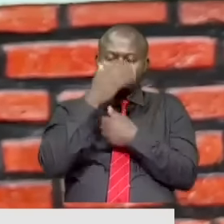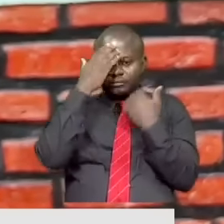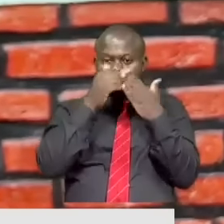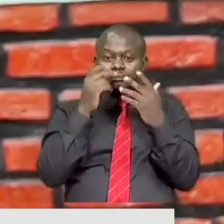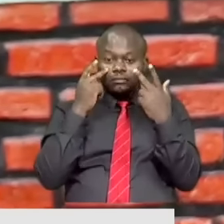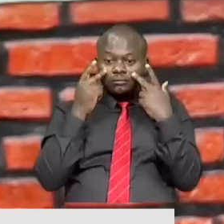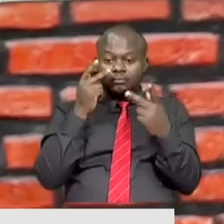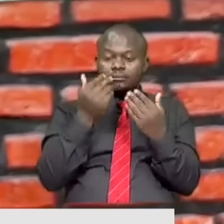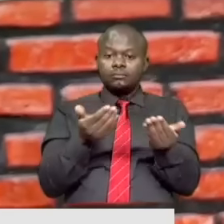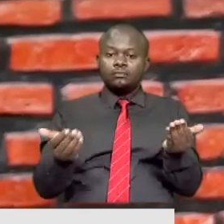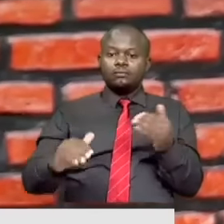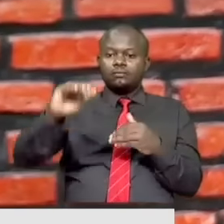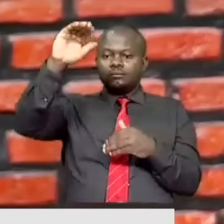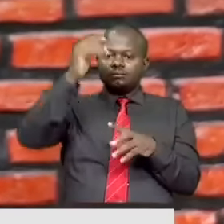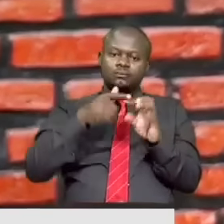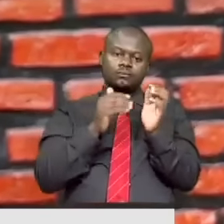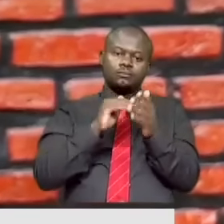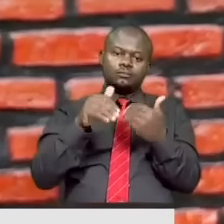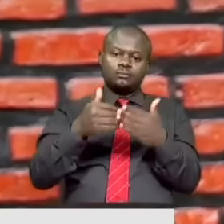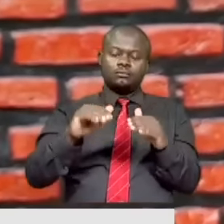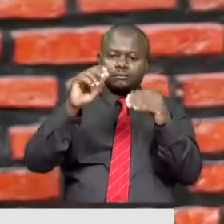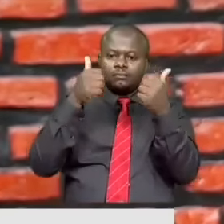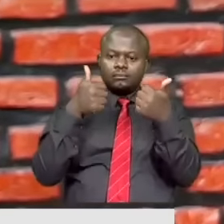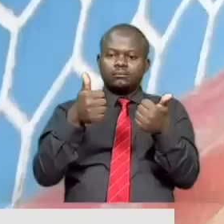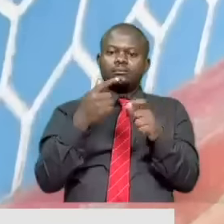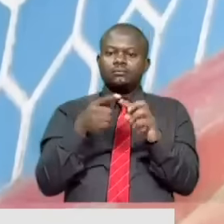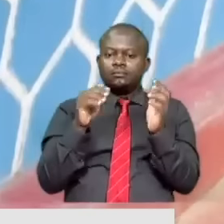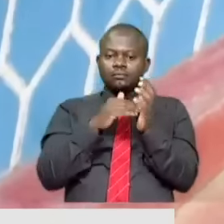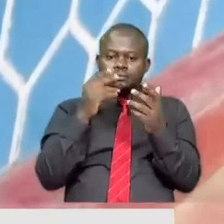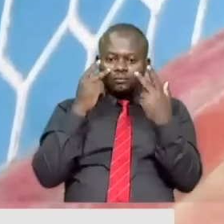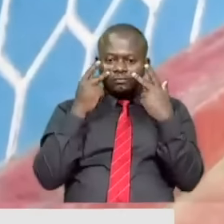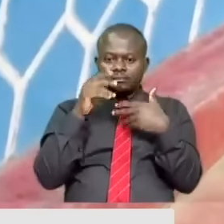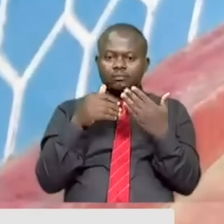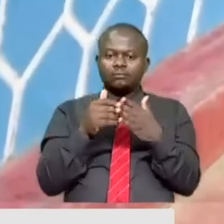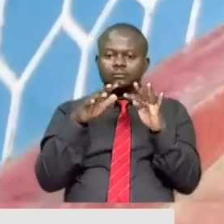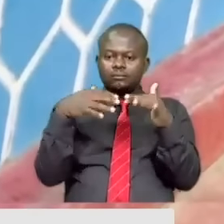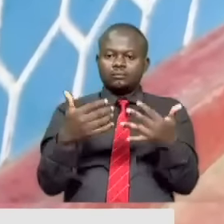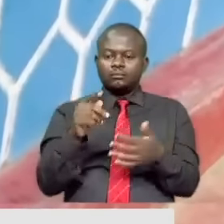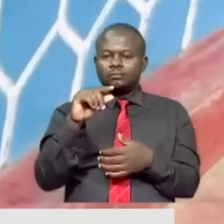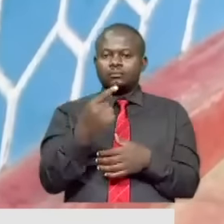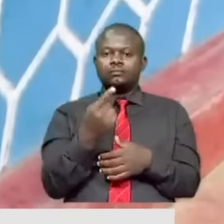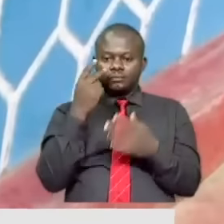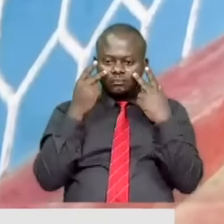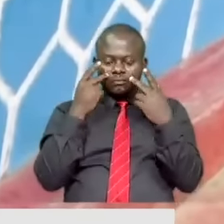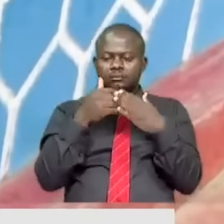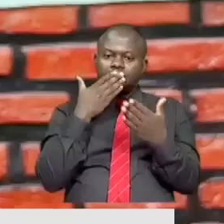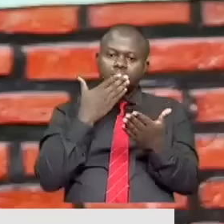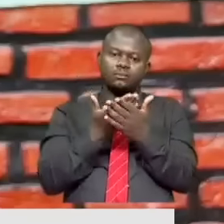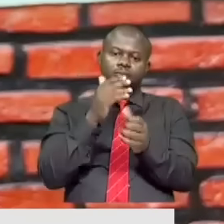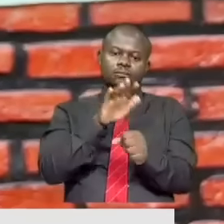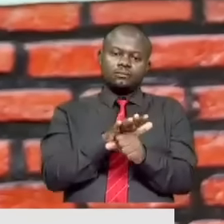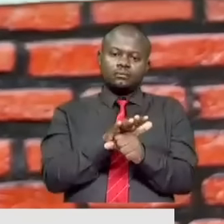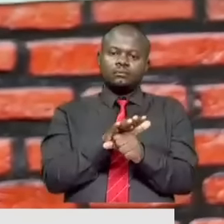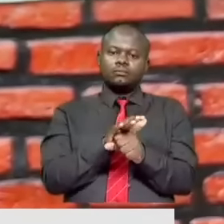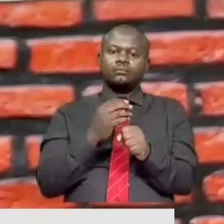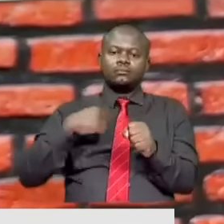kubona abana bari kuzamuka kandi bakazahuka, kandi nkabona n'uburyo n'ibiro bari gupima nkabona ni byiza,